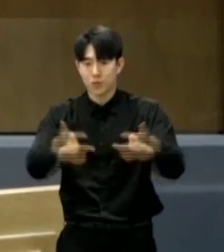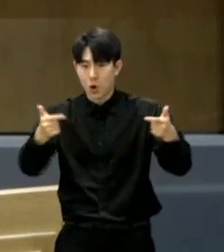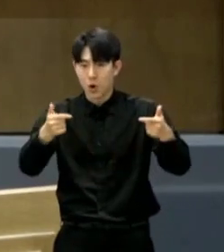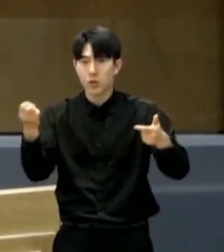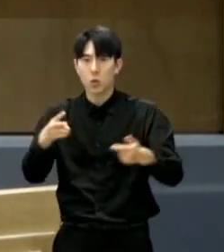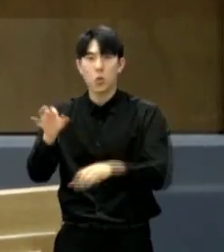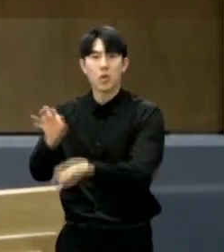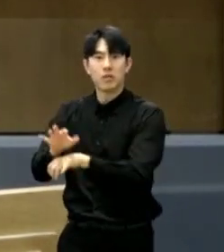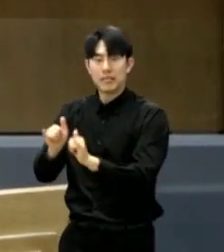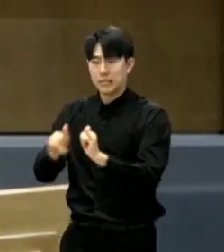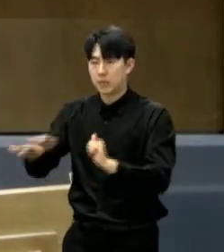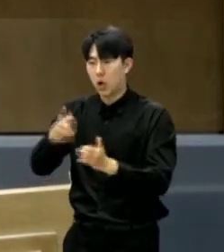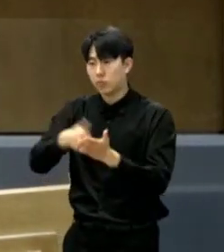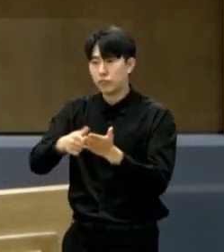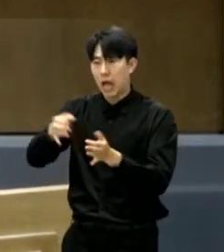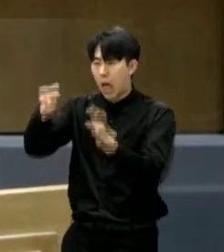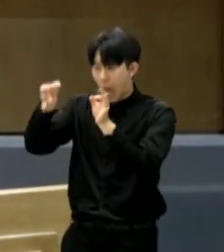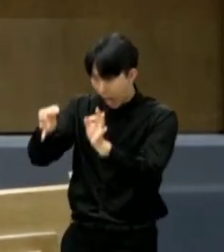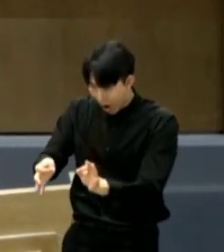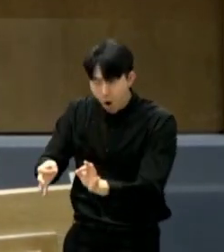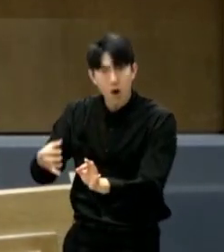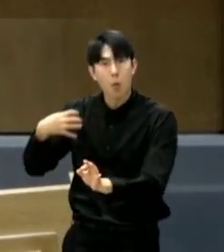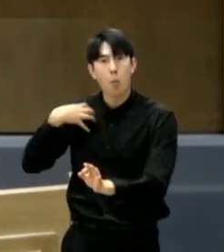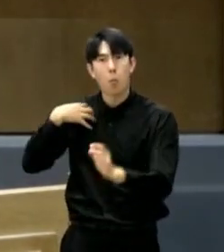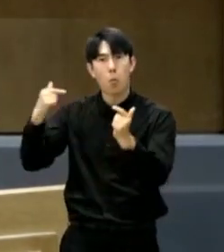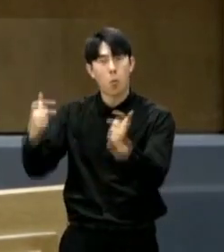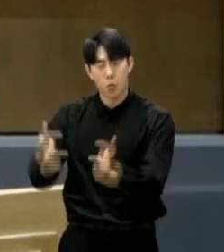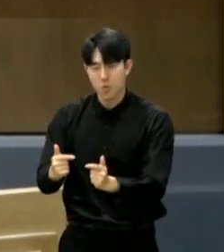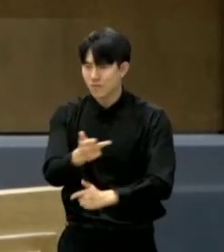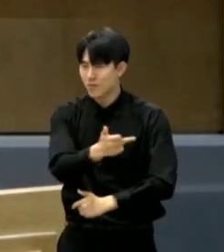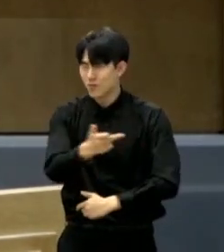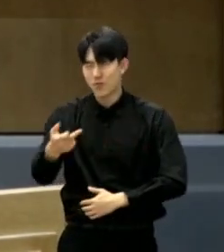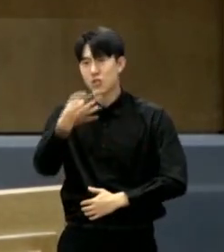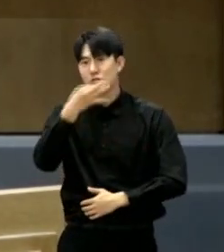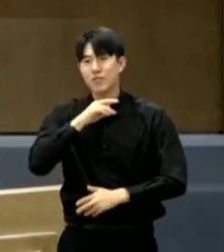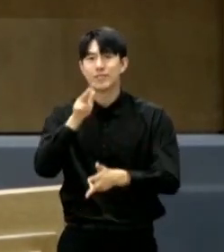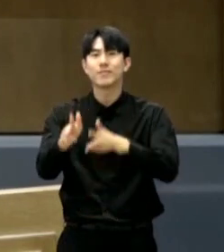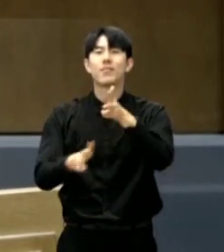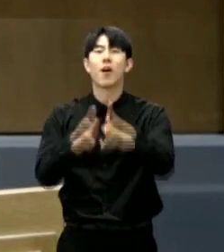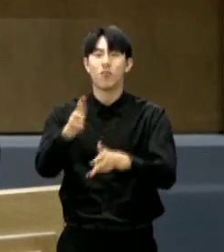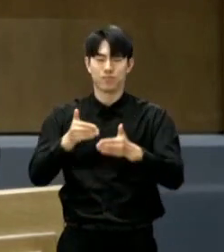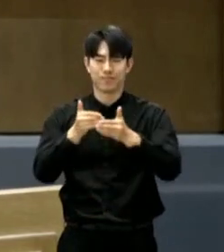소비자들의 물가 부담을 줄여준 큰 성과를 거둔 그러한 사업이었습니다.